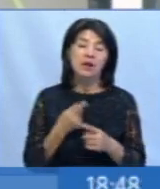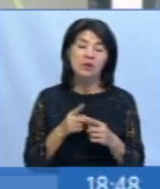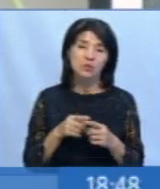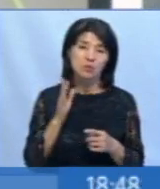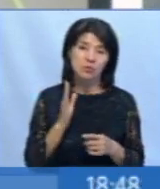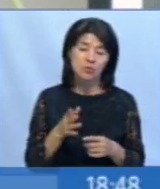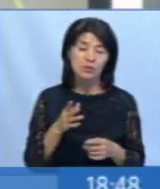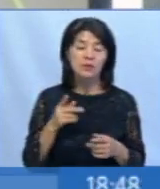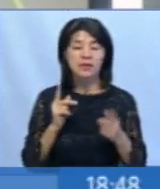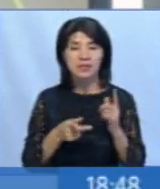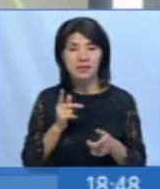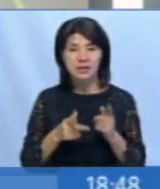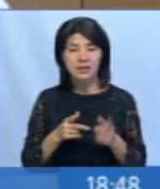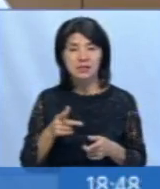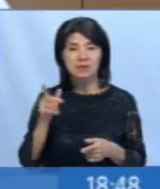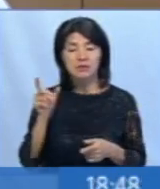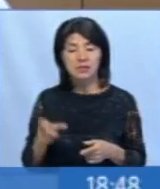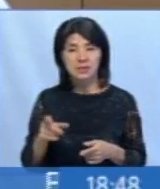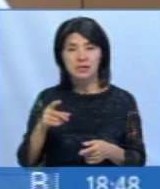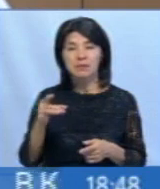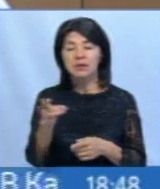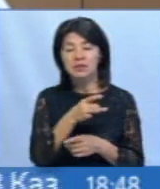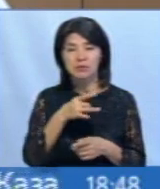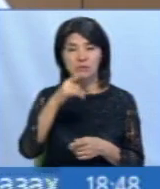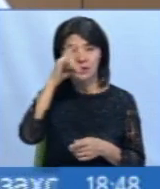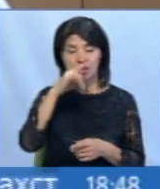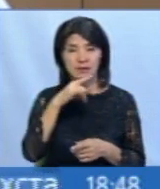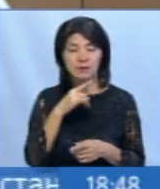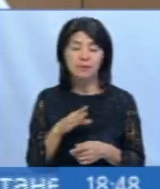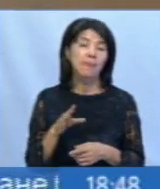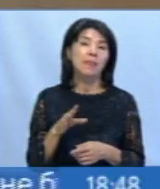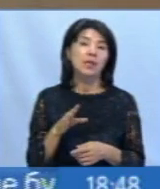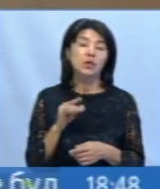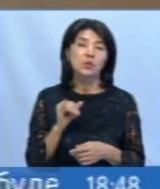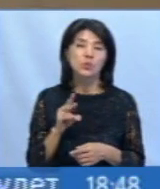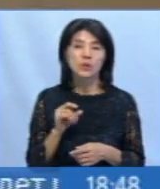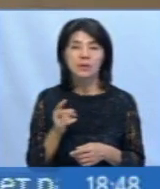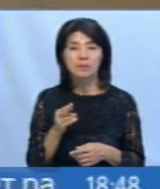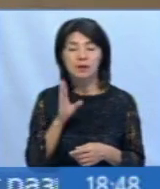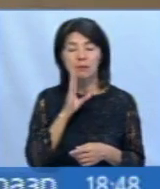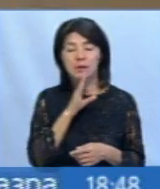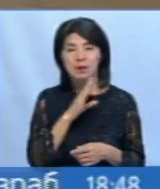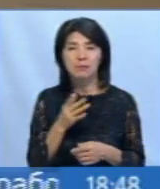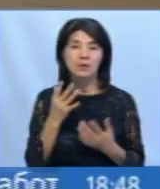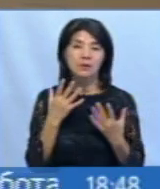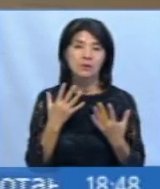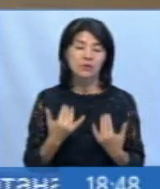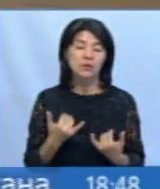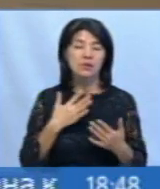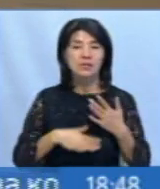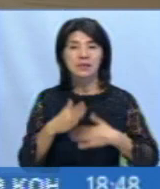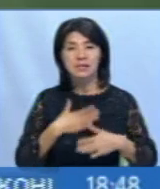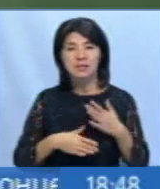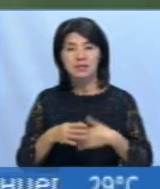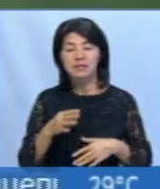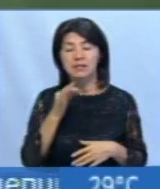гражданином Республики Казахстан. Юлия Лиховит, мама ученицы 1 А-класса, рады. Своих эмоций не скрывает. Она призналась,